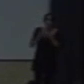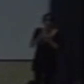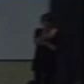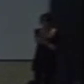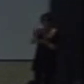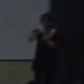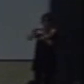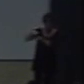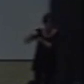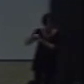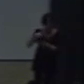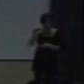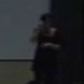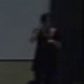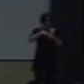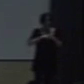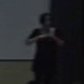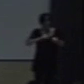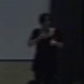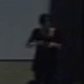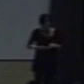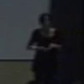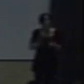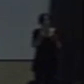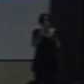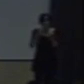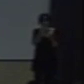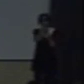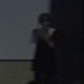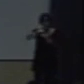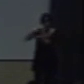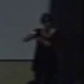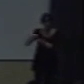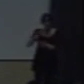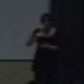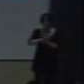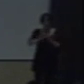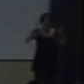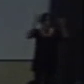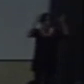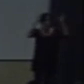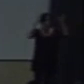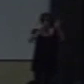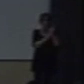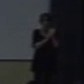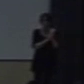són útils i necessàries pel ciutadà. Jo em sembla que hi ha més temps.